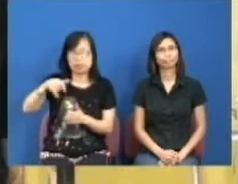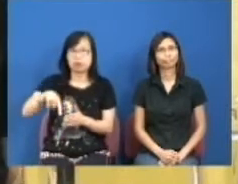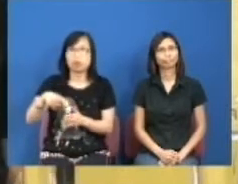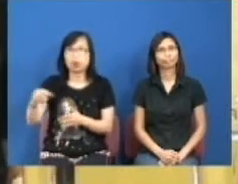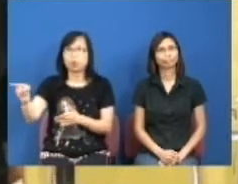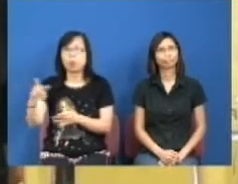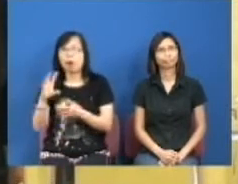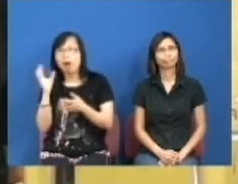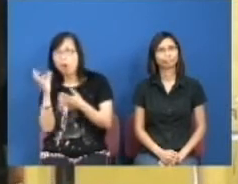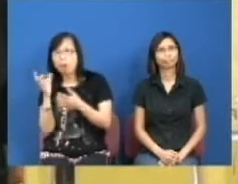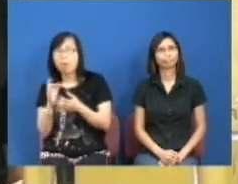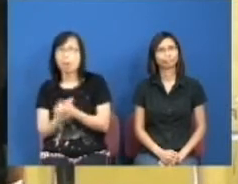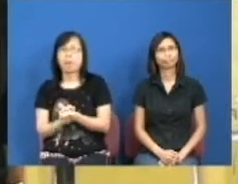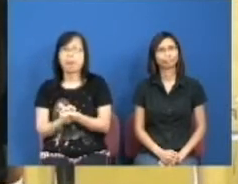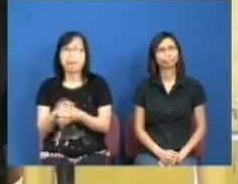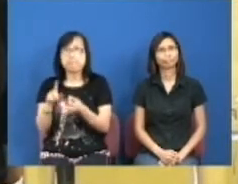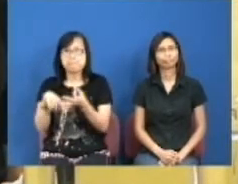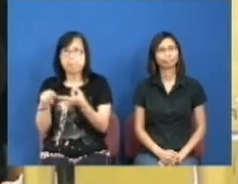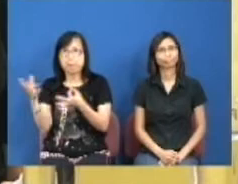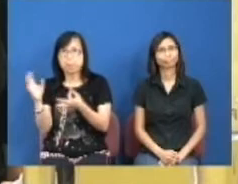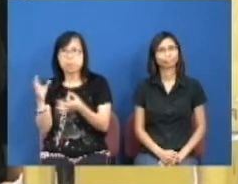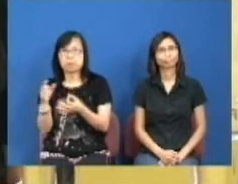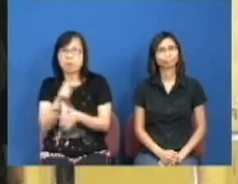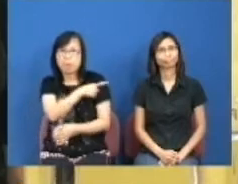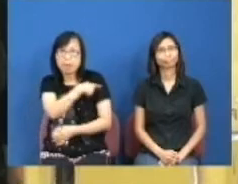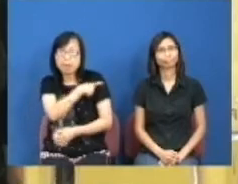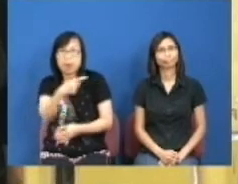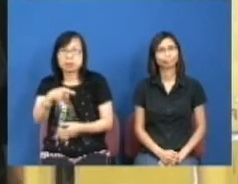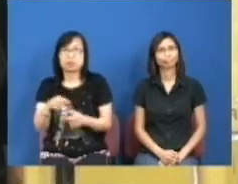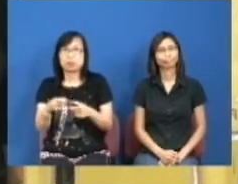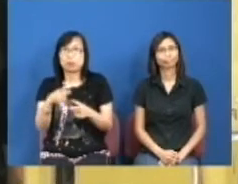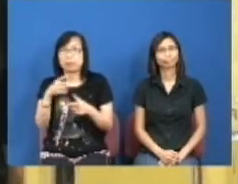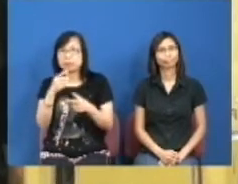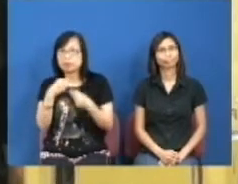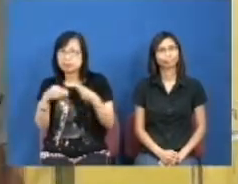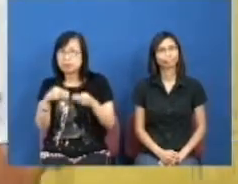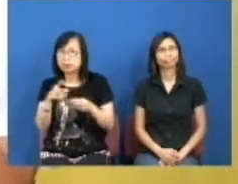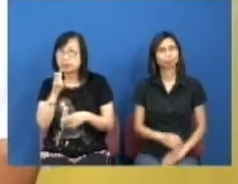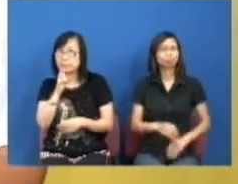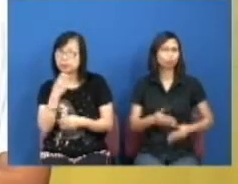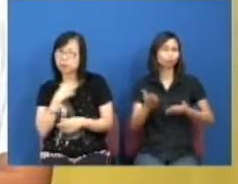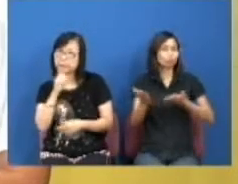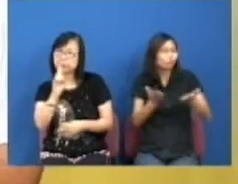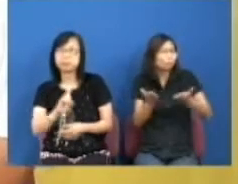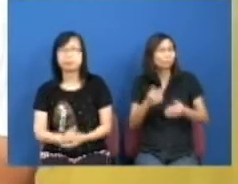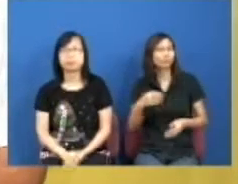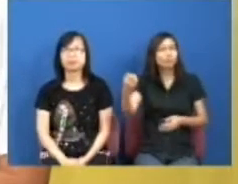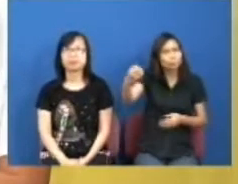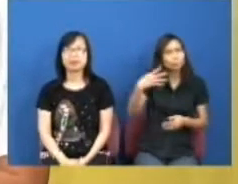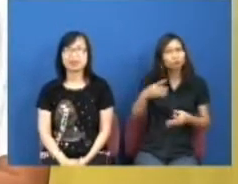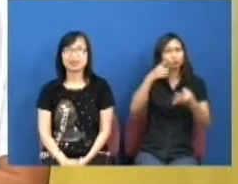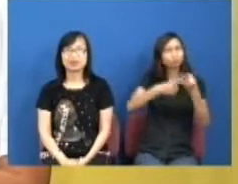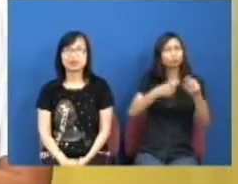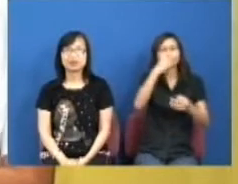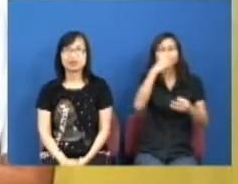國博士咧就分享一下我哋嘅對香港公民社會嘅睇法。 太客氣啦，咁你叫翻阿 Benson 啦，咁我叫翻阿慧文